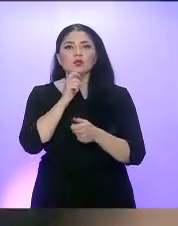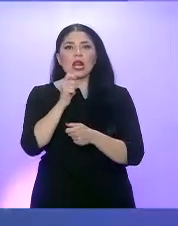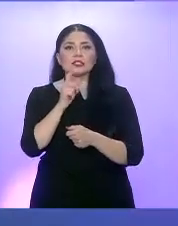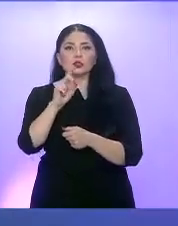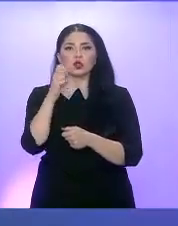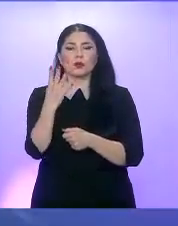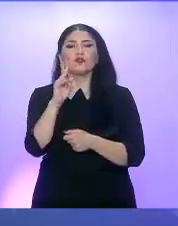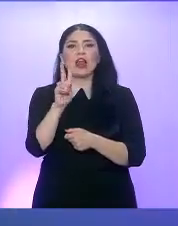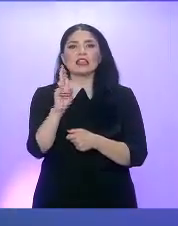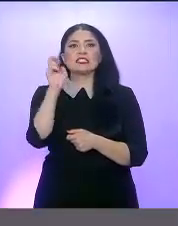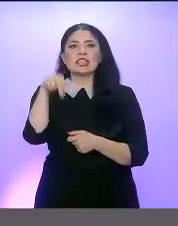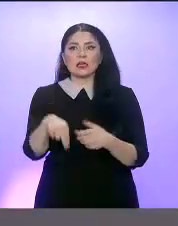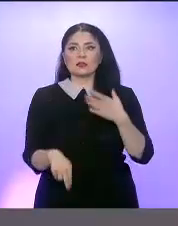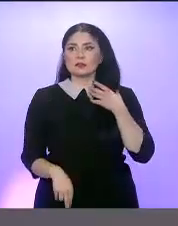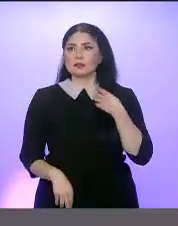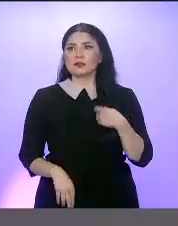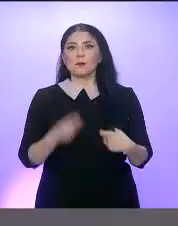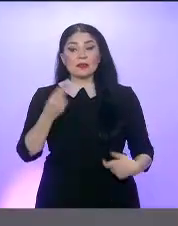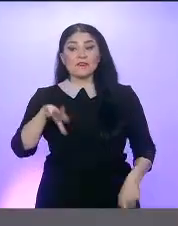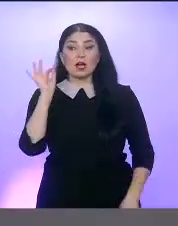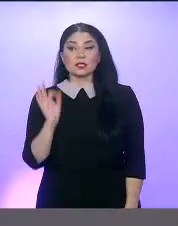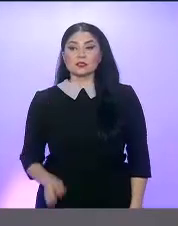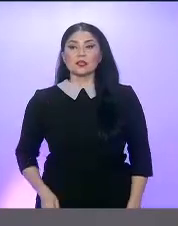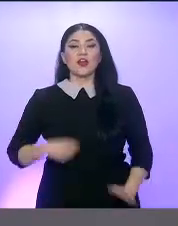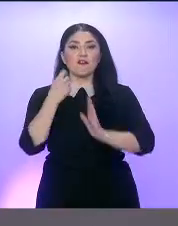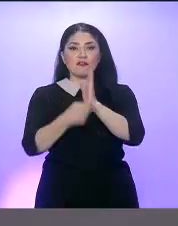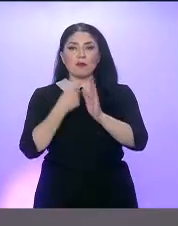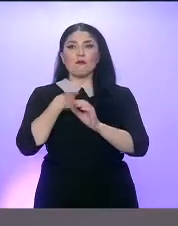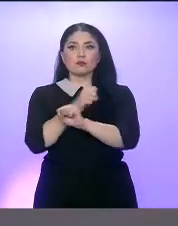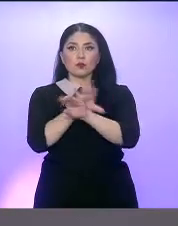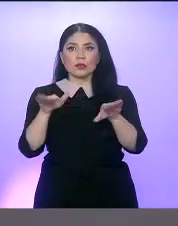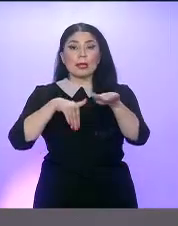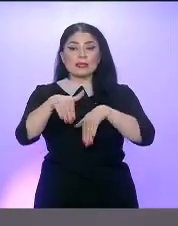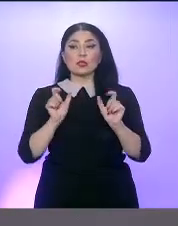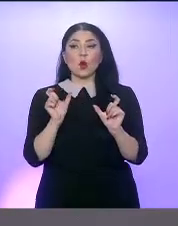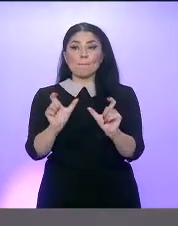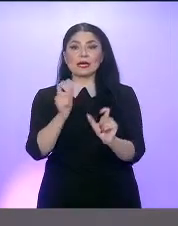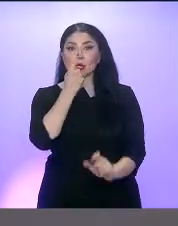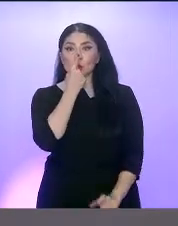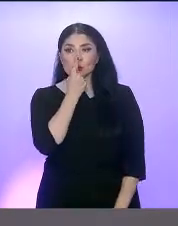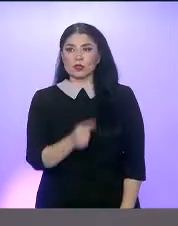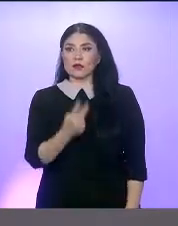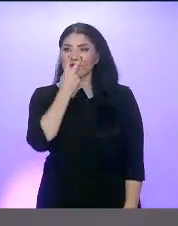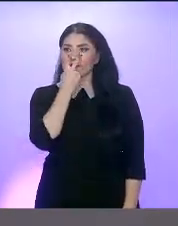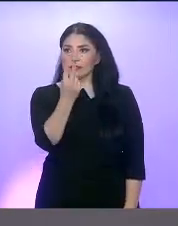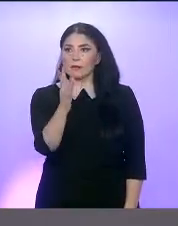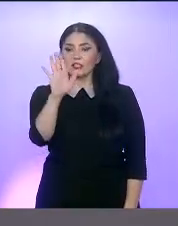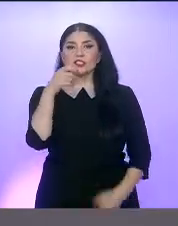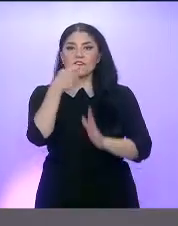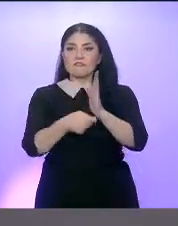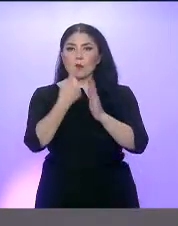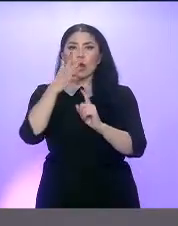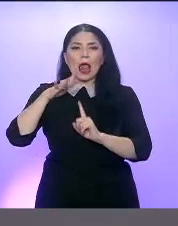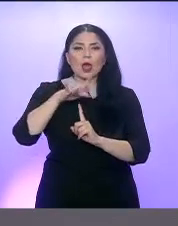Digi24, Valentin Stan. Bine v-am găsit. Imaginile au fost publicate de Ministerul Apărării din Rusia. Vedem în aceste filmări